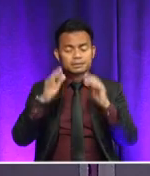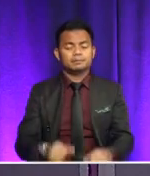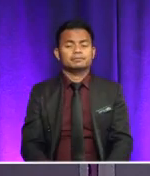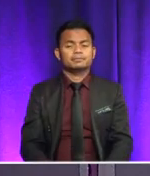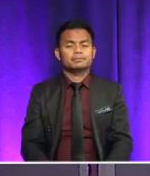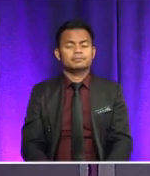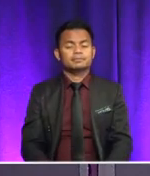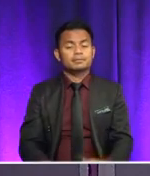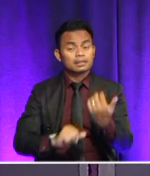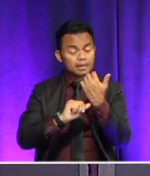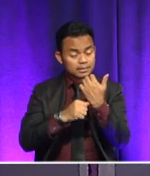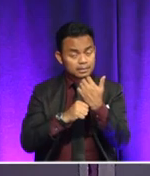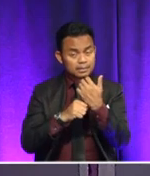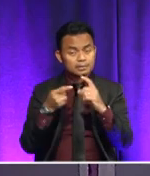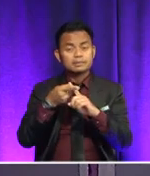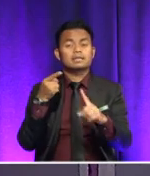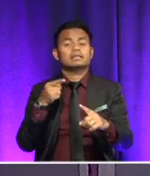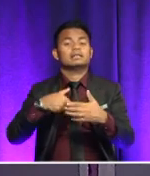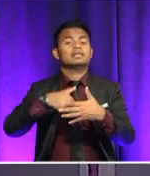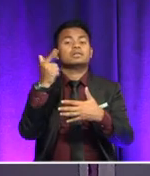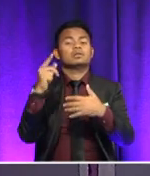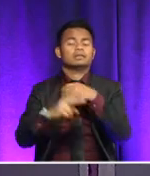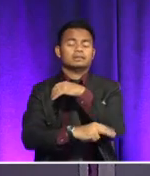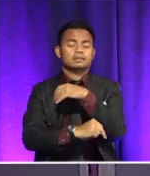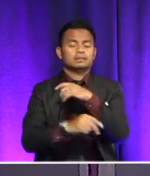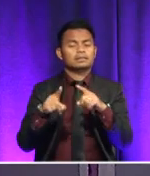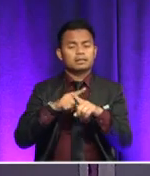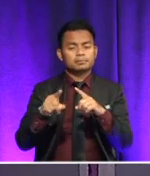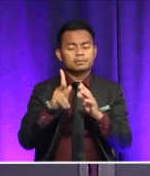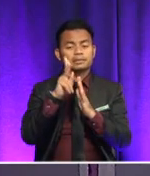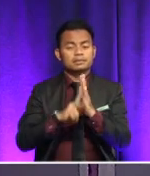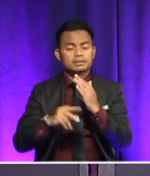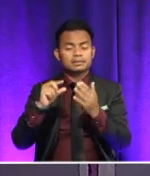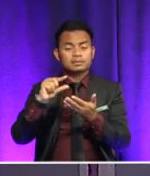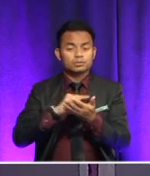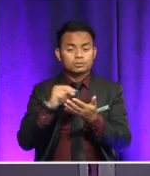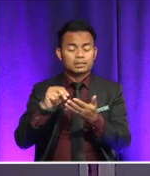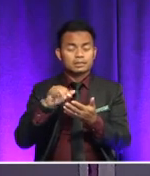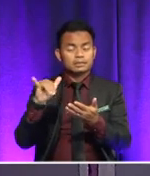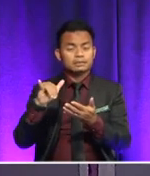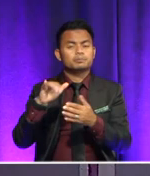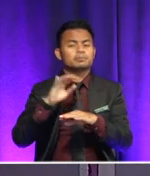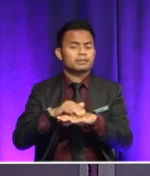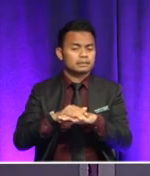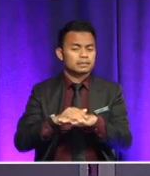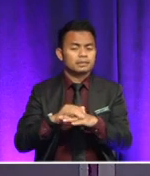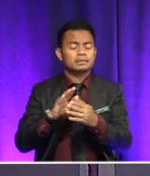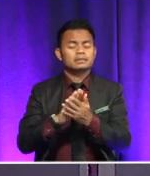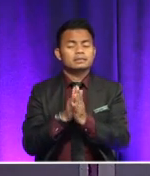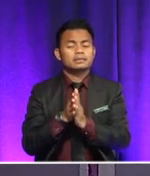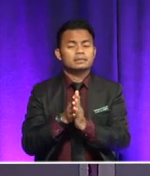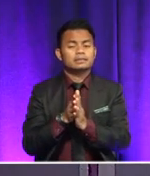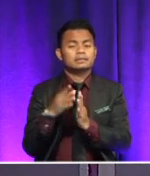tetapi sebab kegunaannya banyak jadi kita ambil pokok ini kita tanam di Indonesia tapi macam mana agaknya Ini